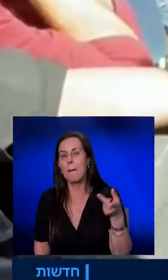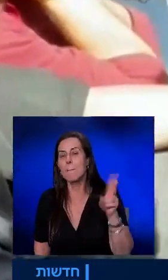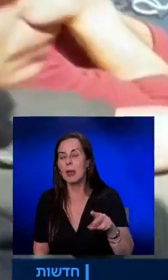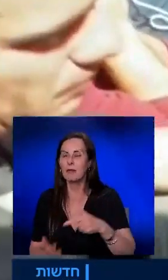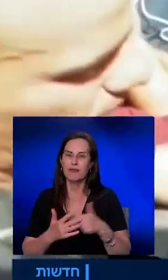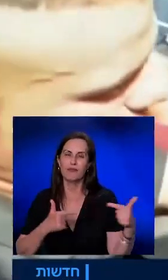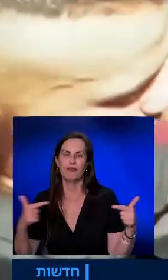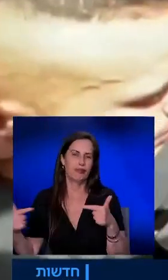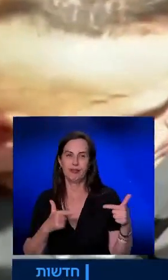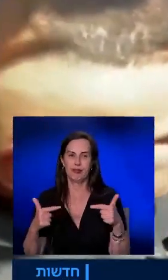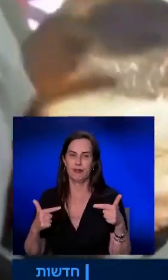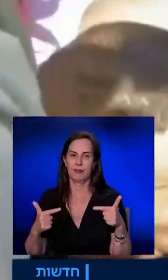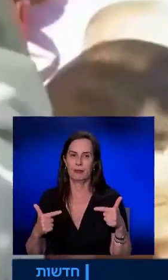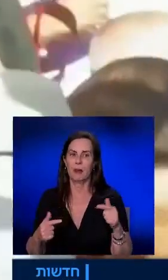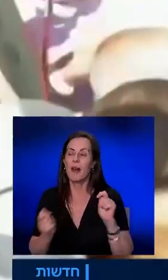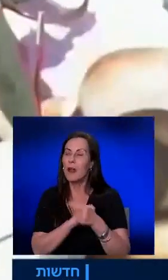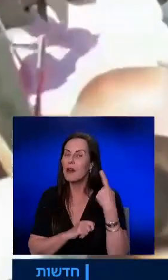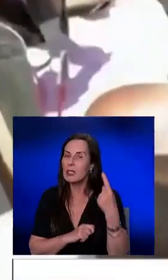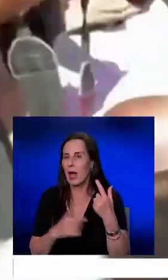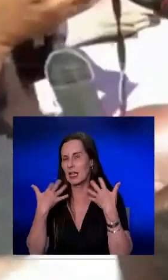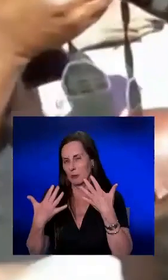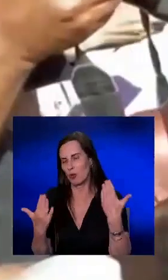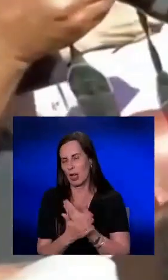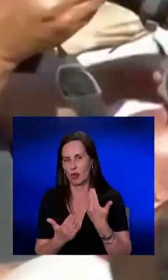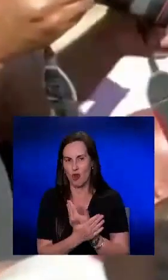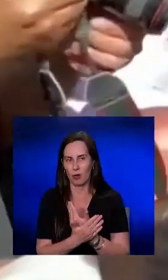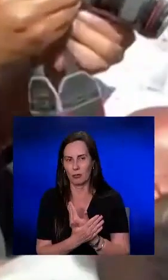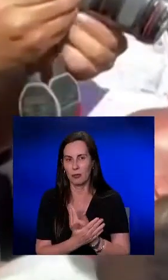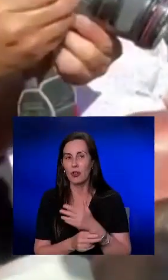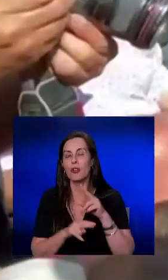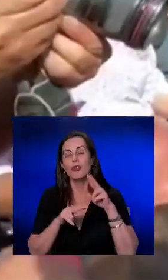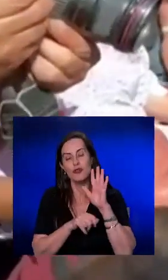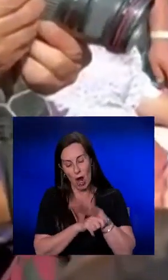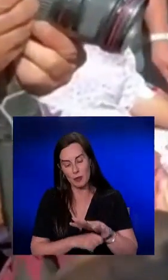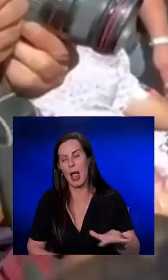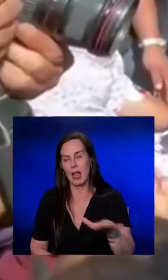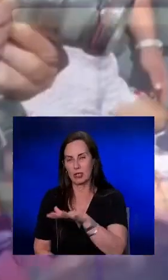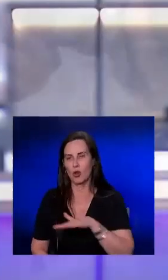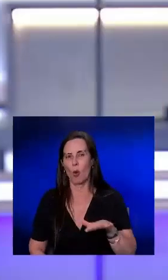במהלך חילופי אש והפכה בעצמה לסיפור חדשותי שישאיר את חותמו על האזור.